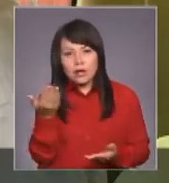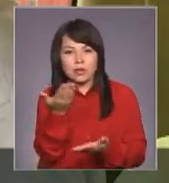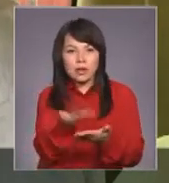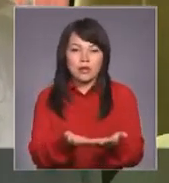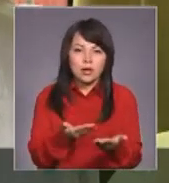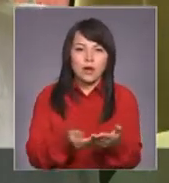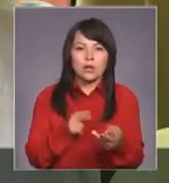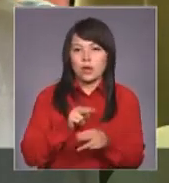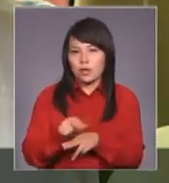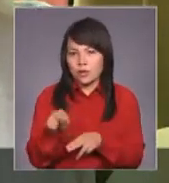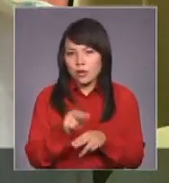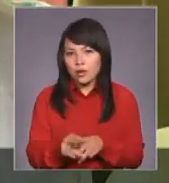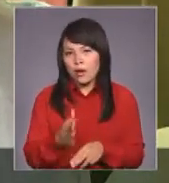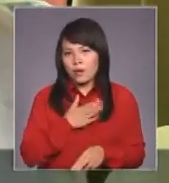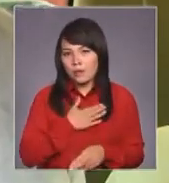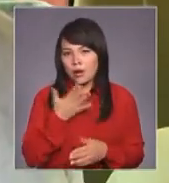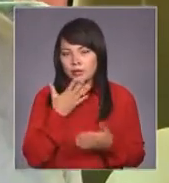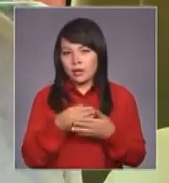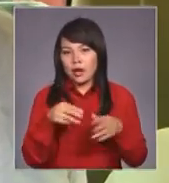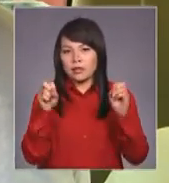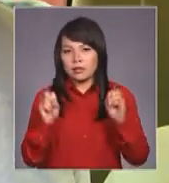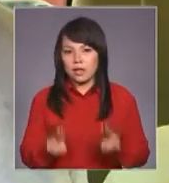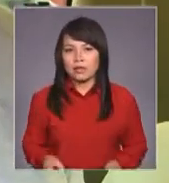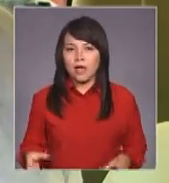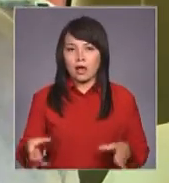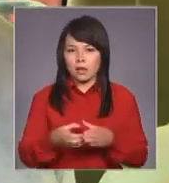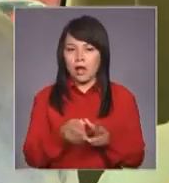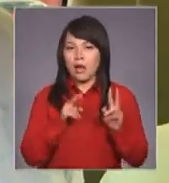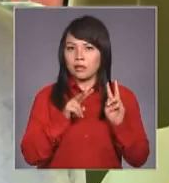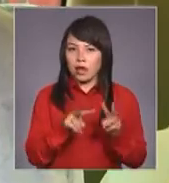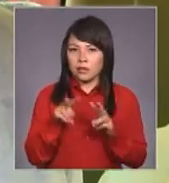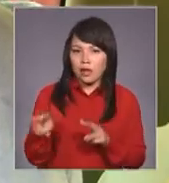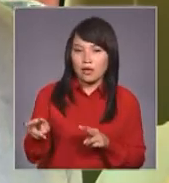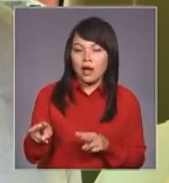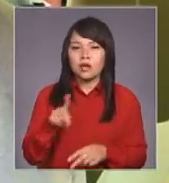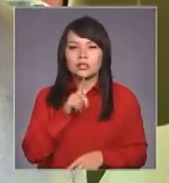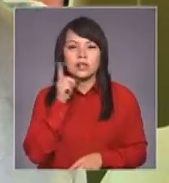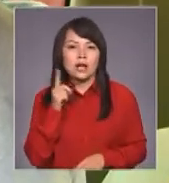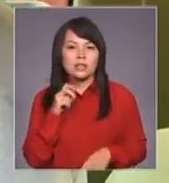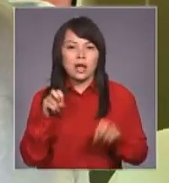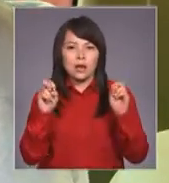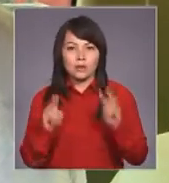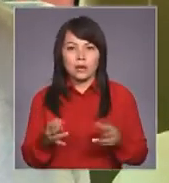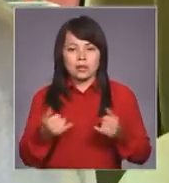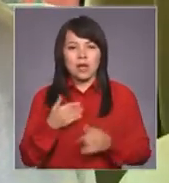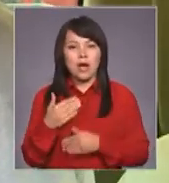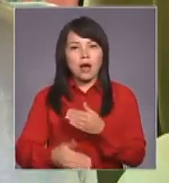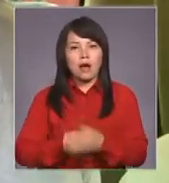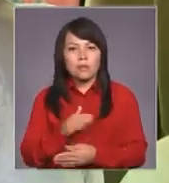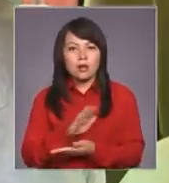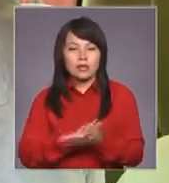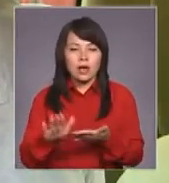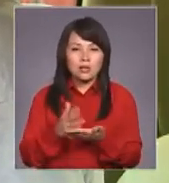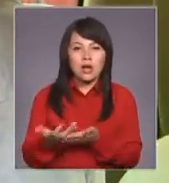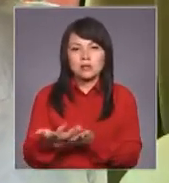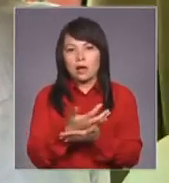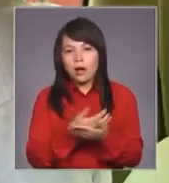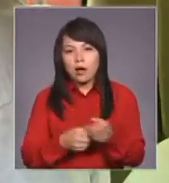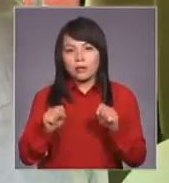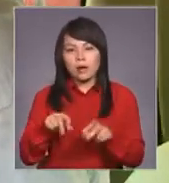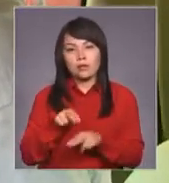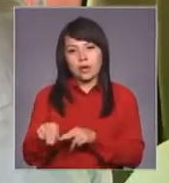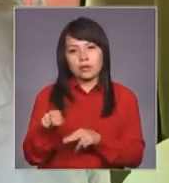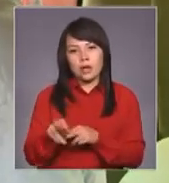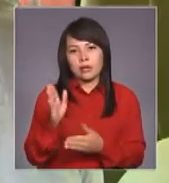сонда осы бірге араласып жүрем, қадағалап жүрем, жас механизаторларға, комбайнерлерге үйретіп жүрем. Жалпы